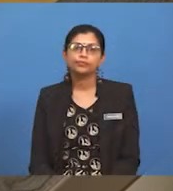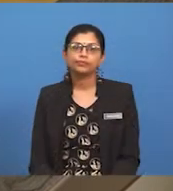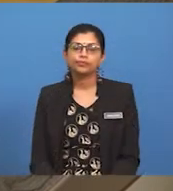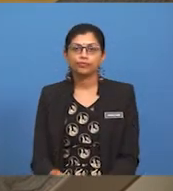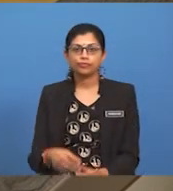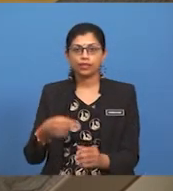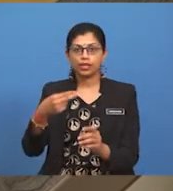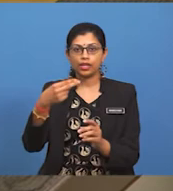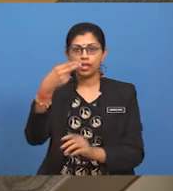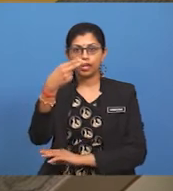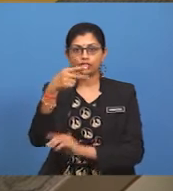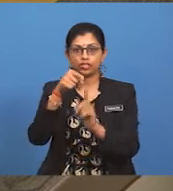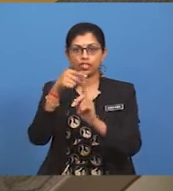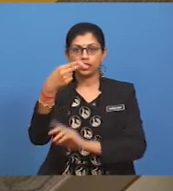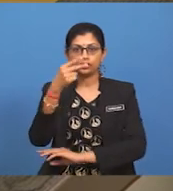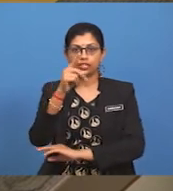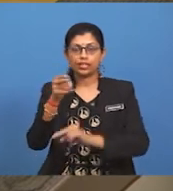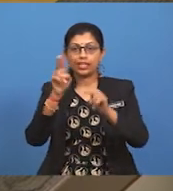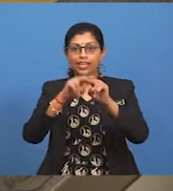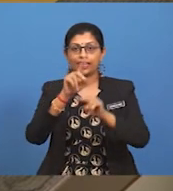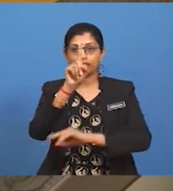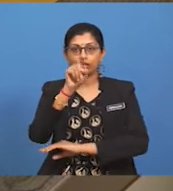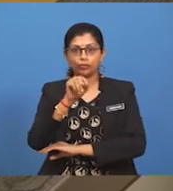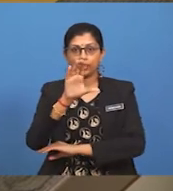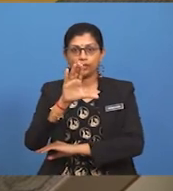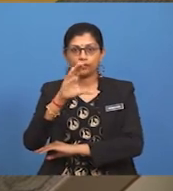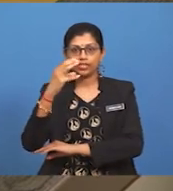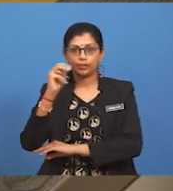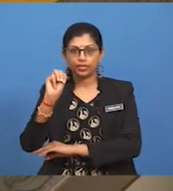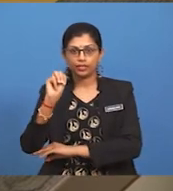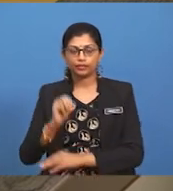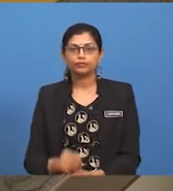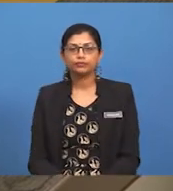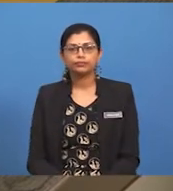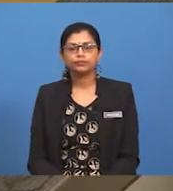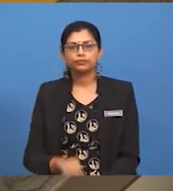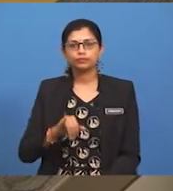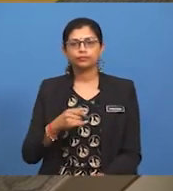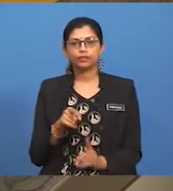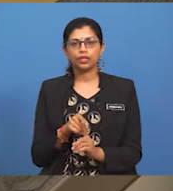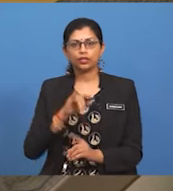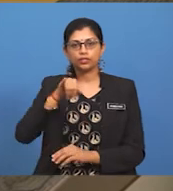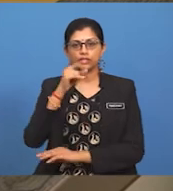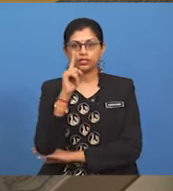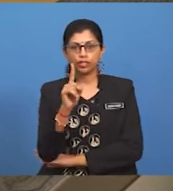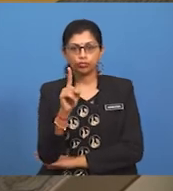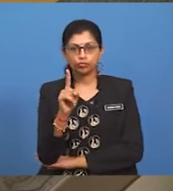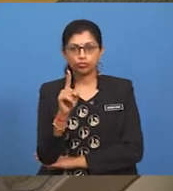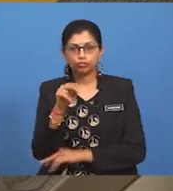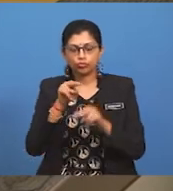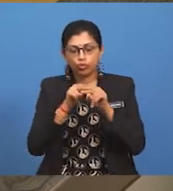H ke H1 naikkan 1.5 cm. J ke